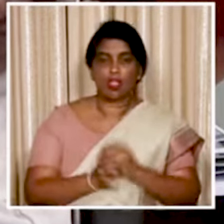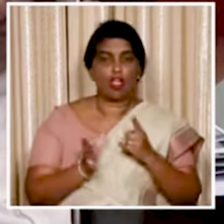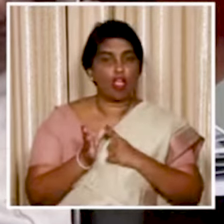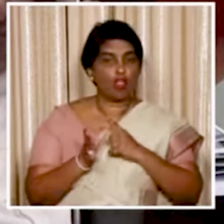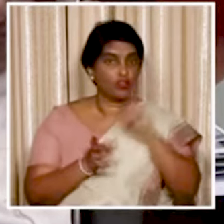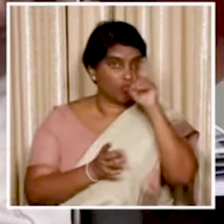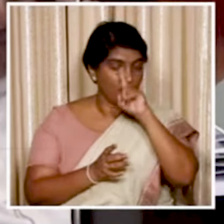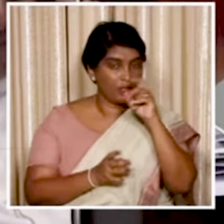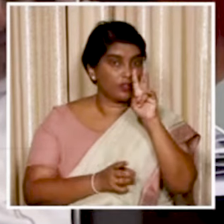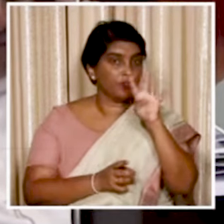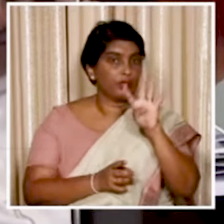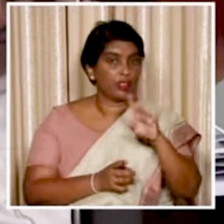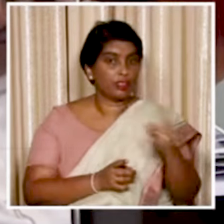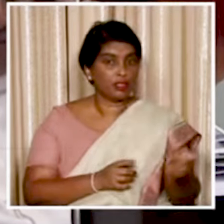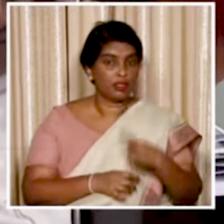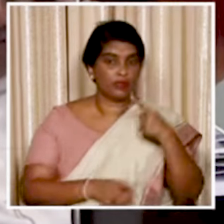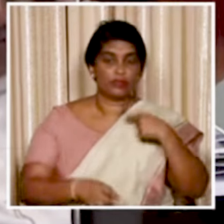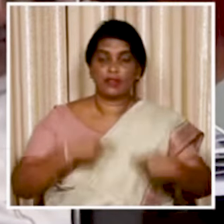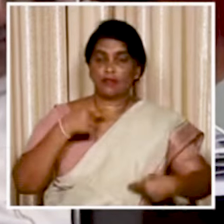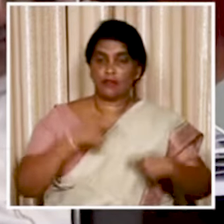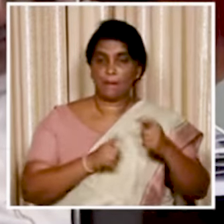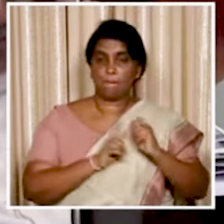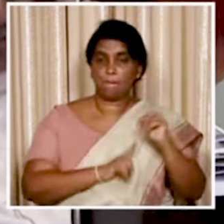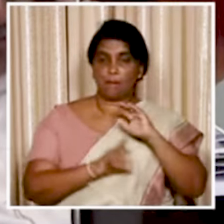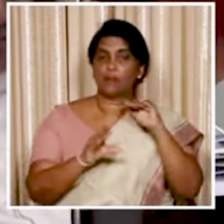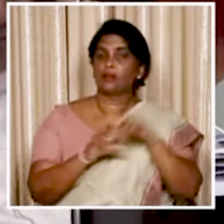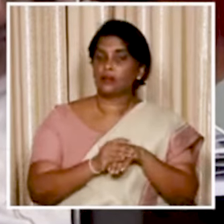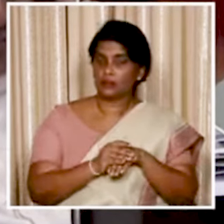අගෝස්තු මාසේ 24 වෙනිදා දවසක විවාදයක් පාර්ලිමේන්තුවේ තිබ්බා